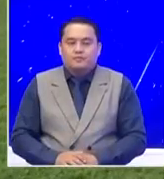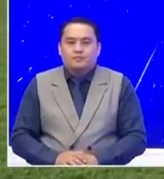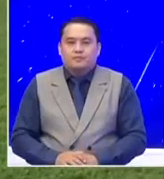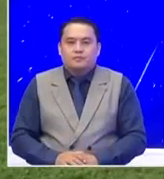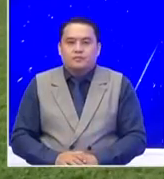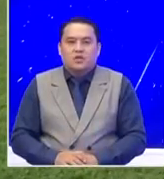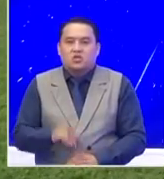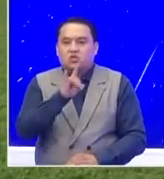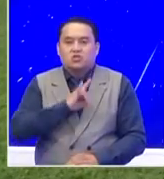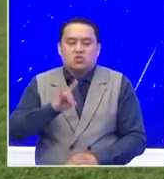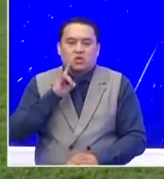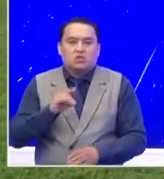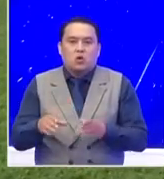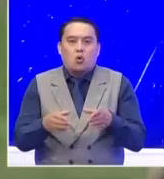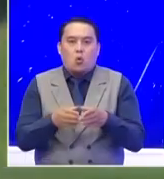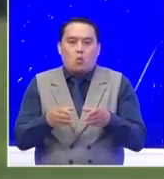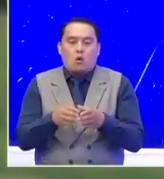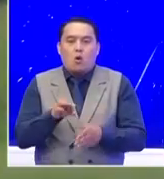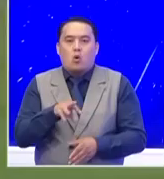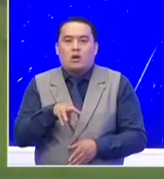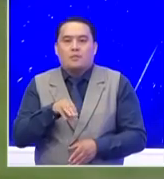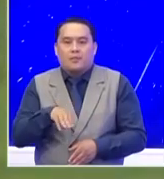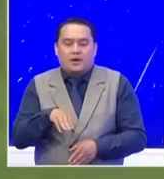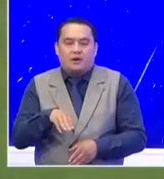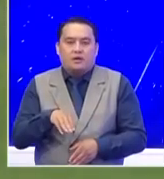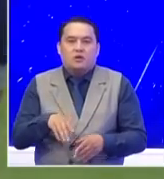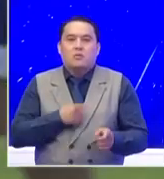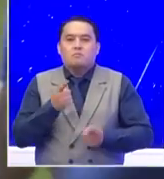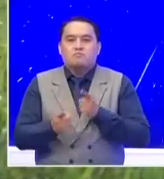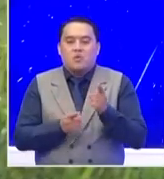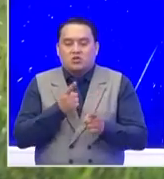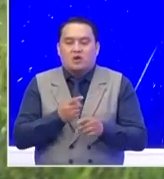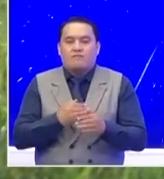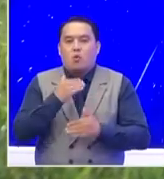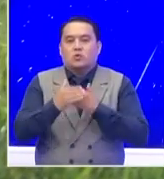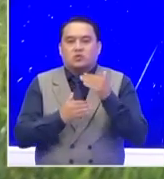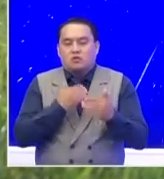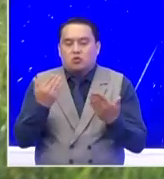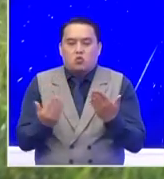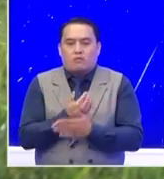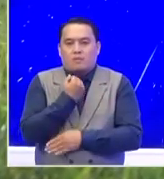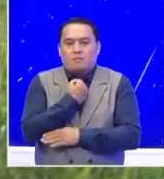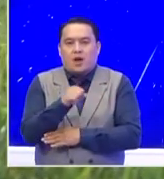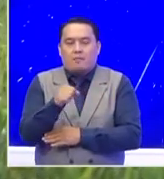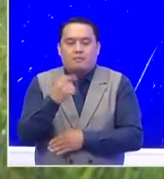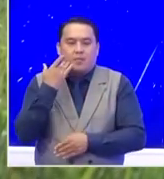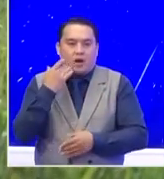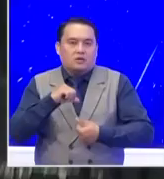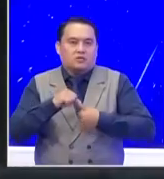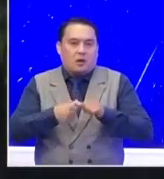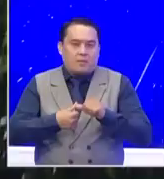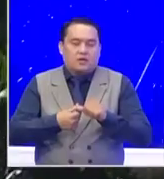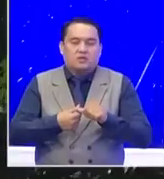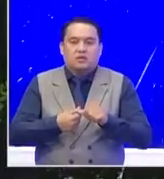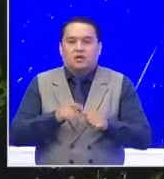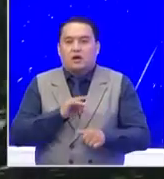стороне и женская сборная команды «Олимп». Благодаря постоянному совершенствованию технических навыков и стремлению к новым победам, постоянно занимают призовые места